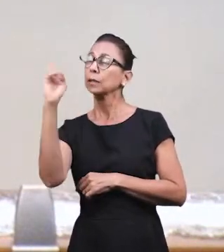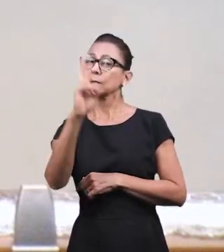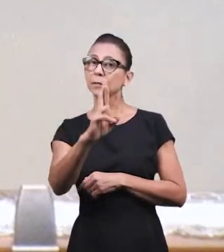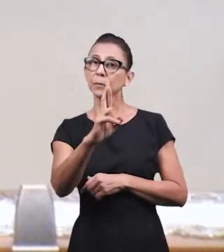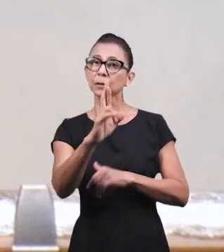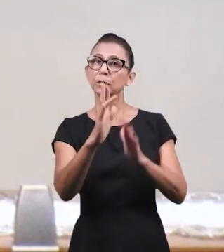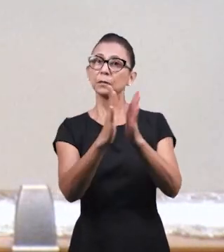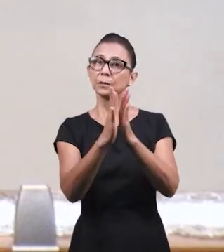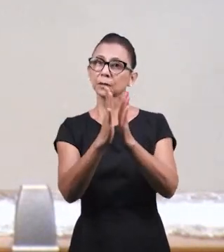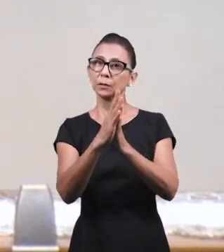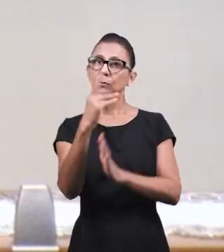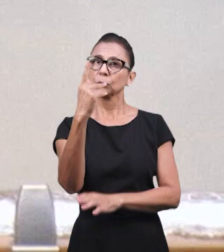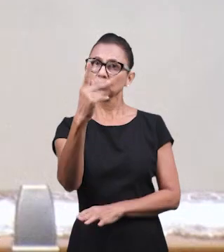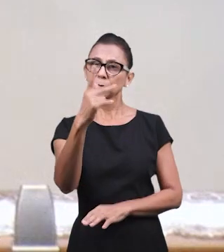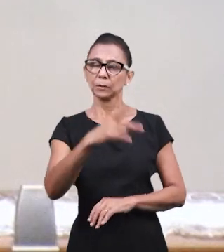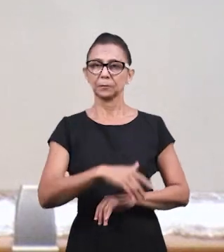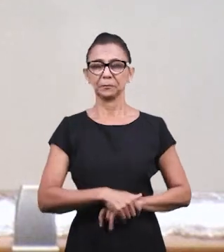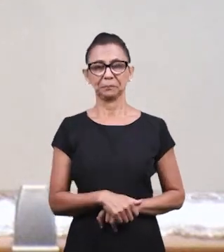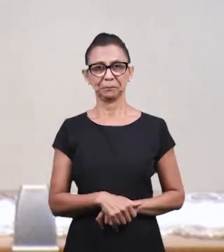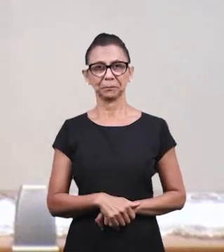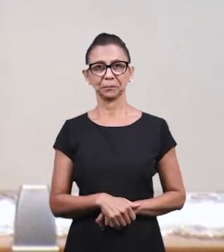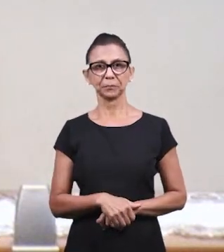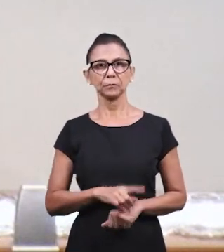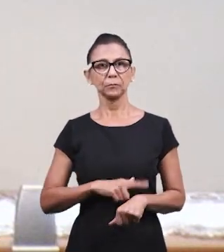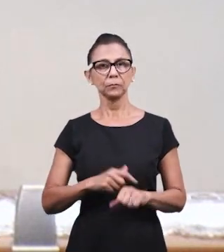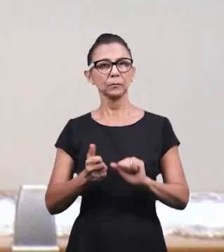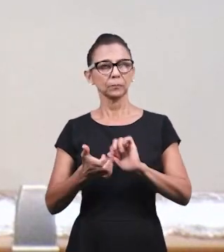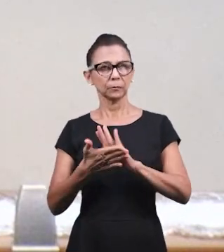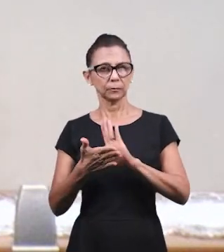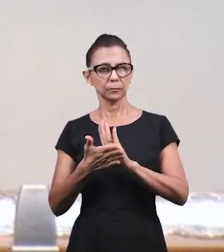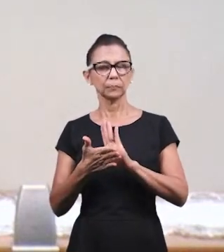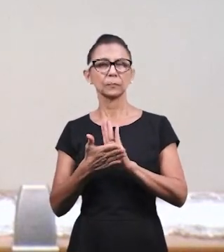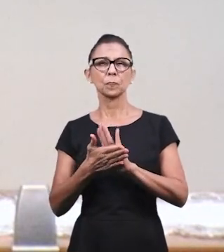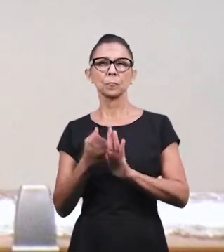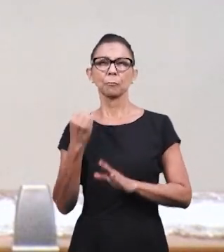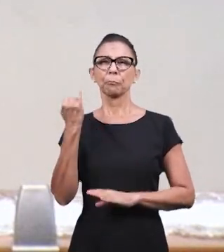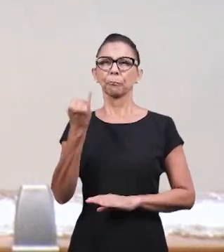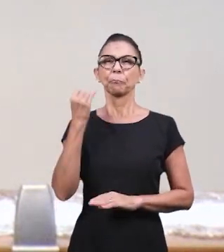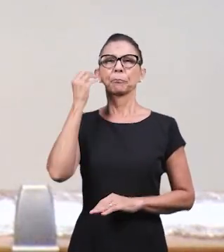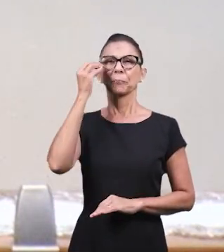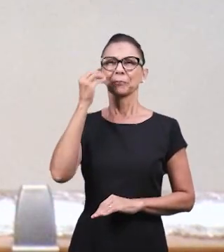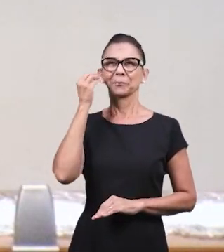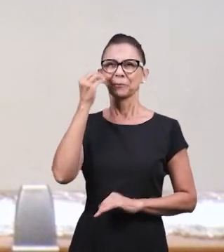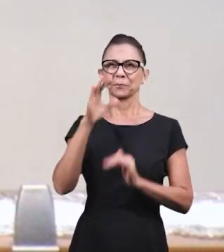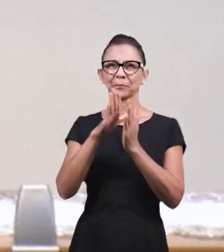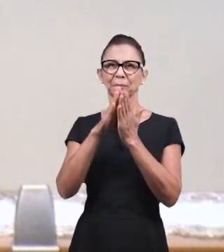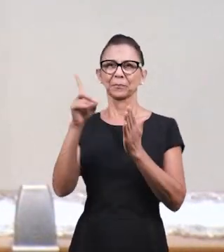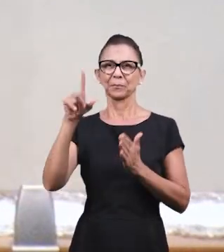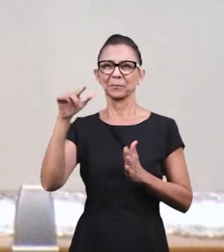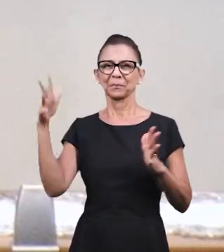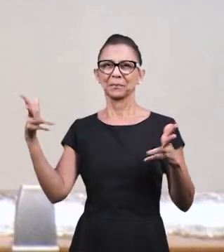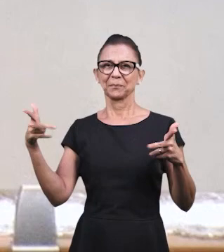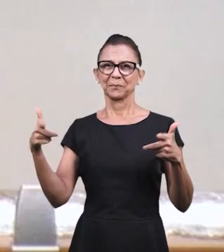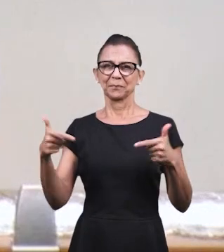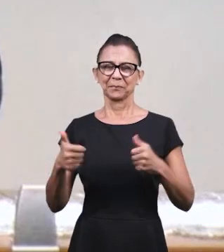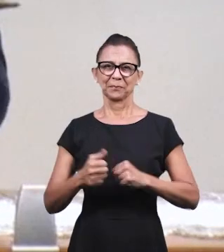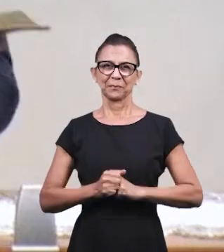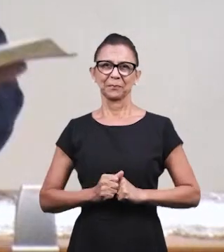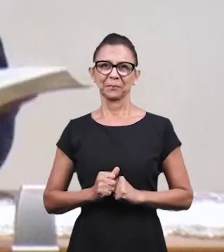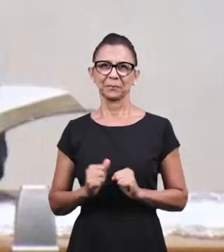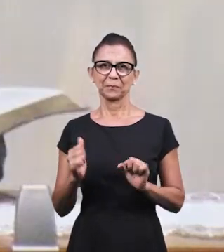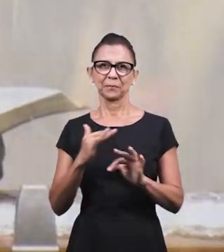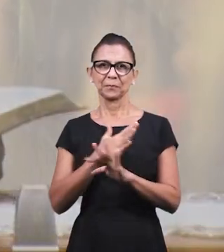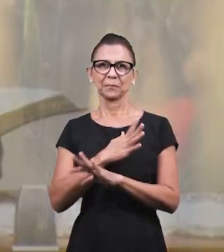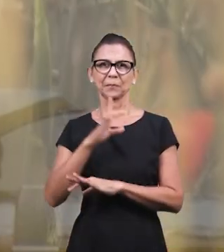ответят на ваши помышление ваши нужды ищите господа этого